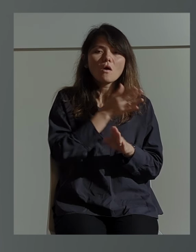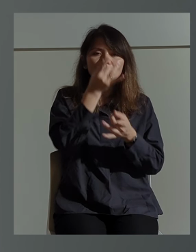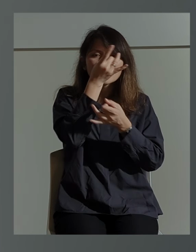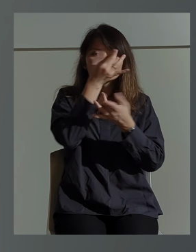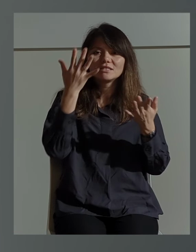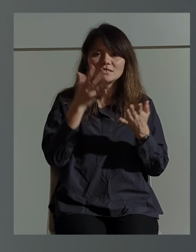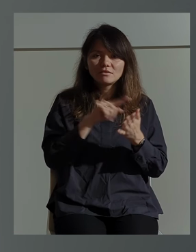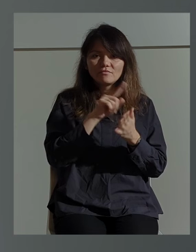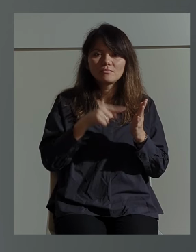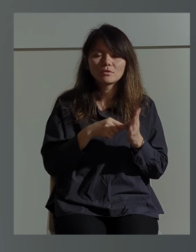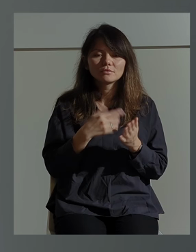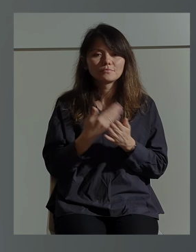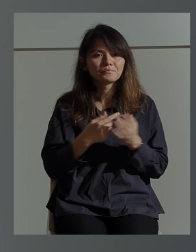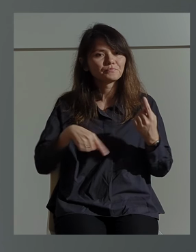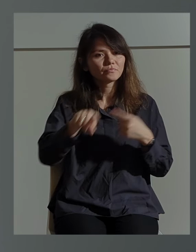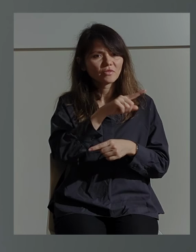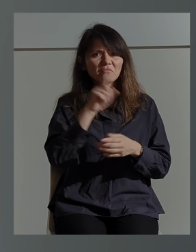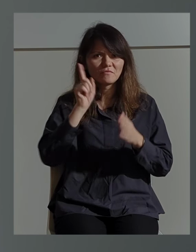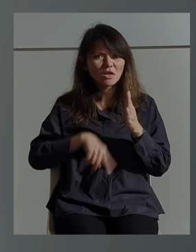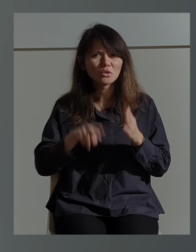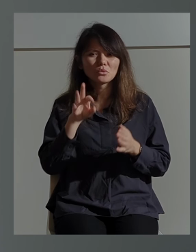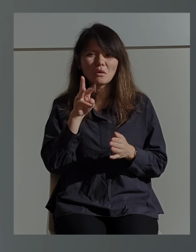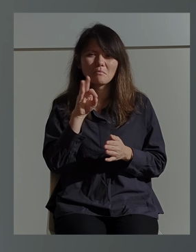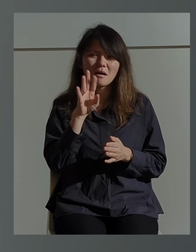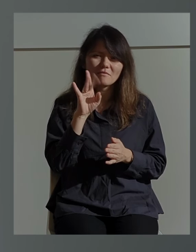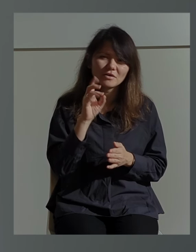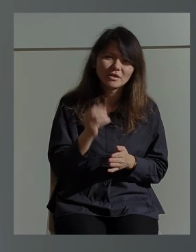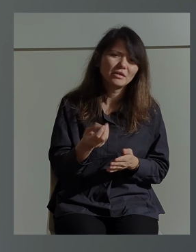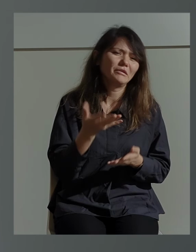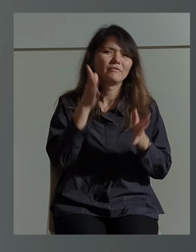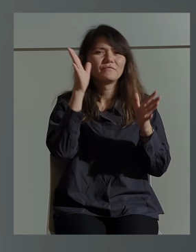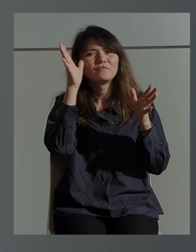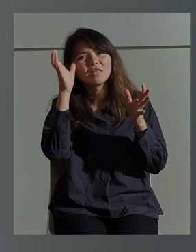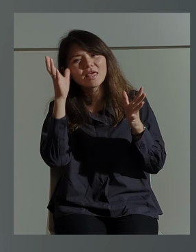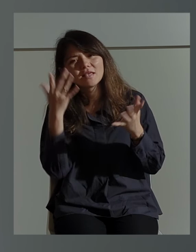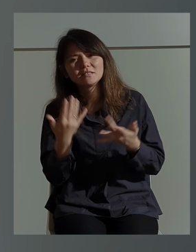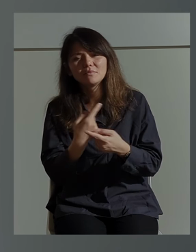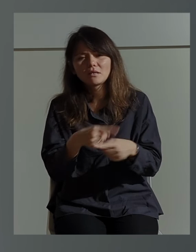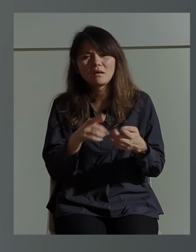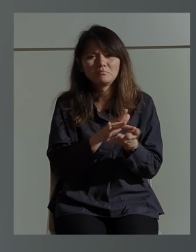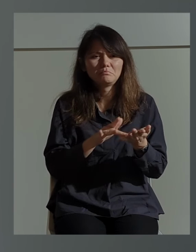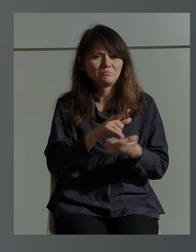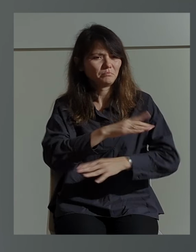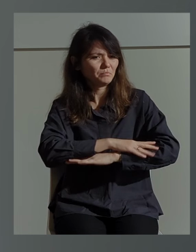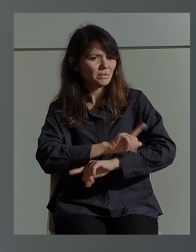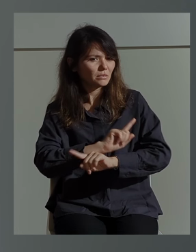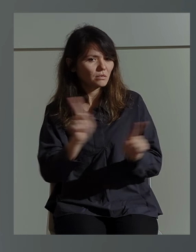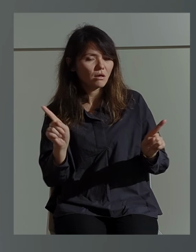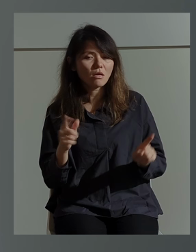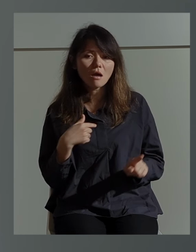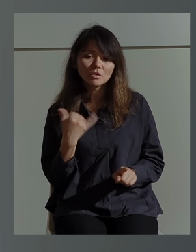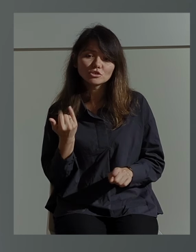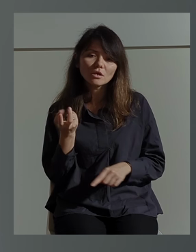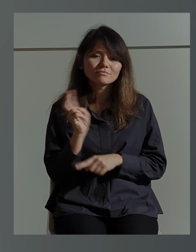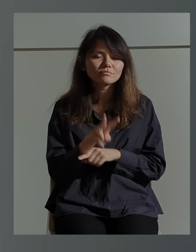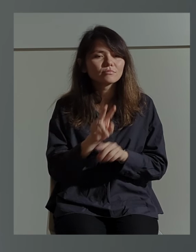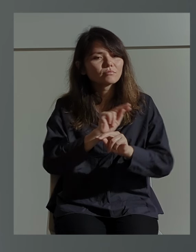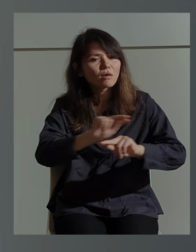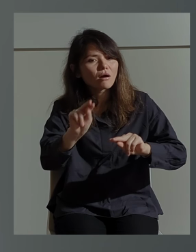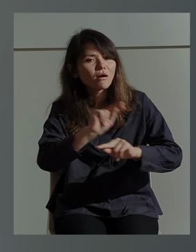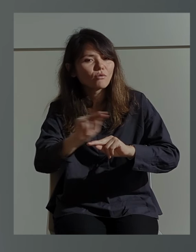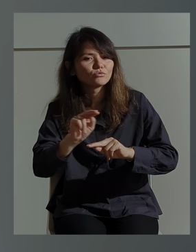вопроса То есть вы там например верите в домовых во всякую гадость верите ведьм верите и ведёте себя странно но вот мы сейчас придём вас просвети